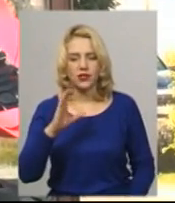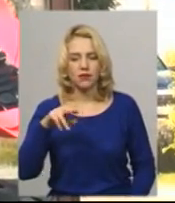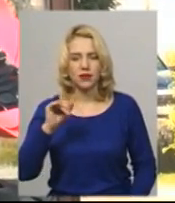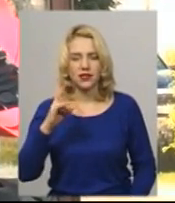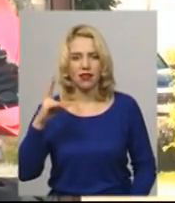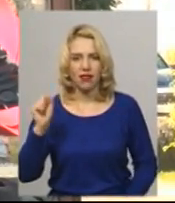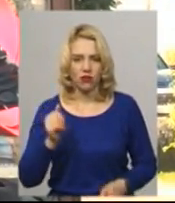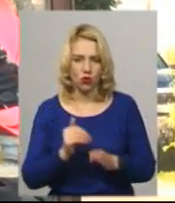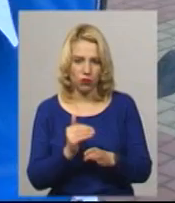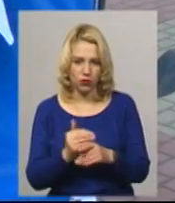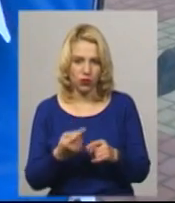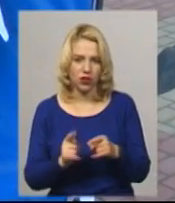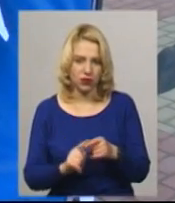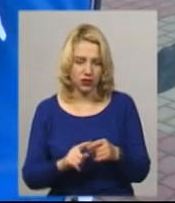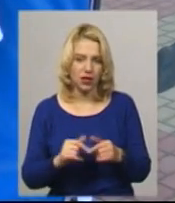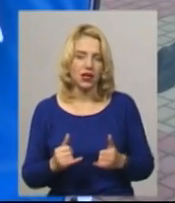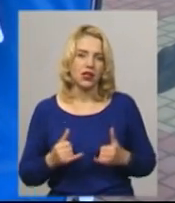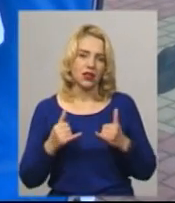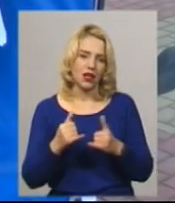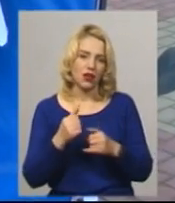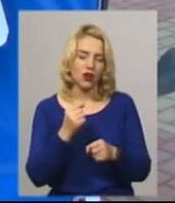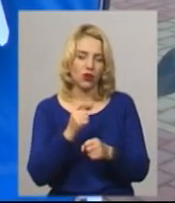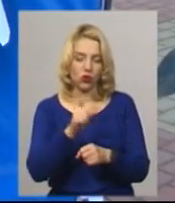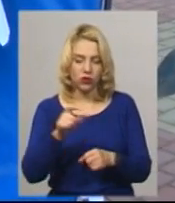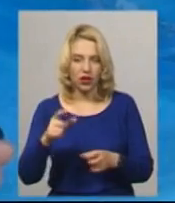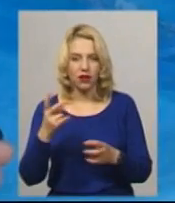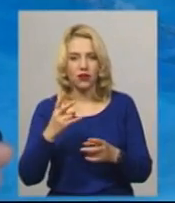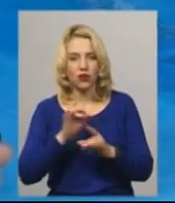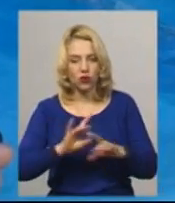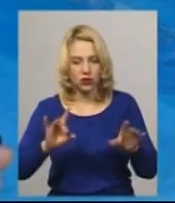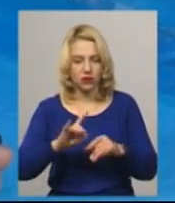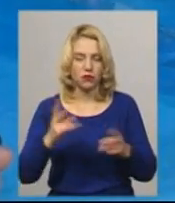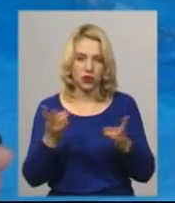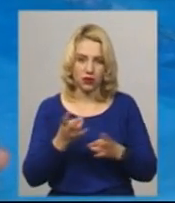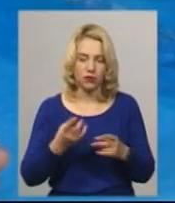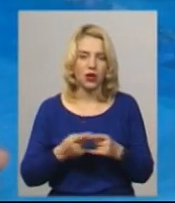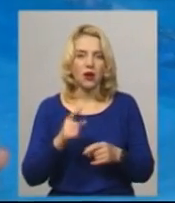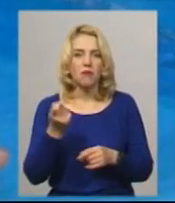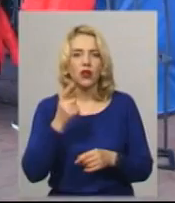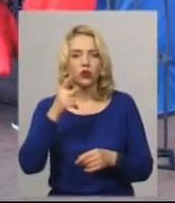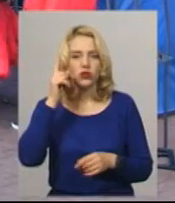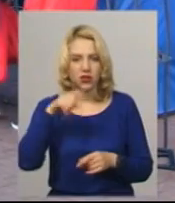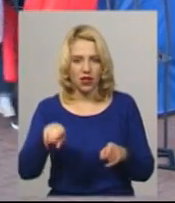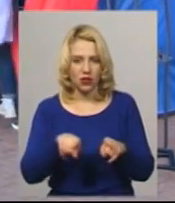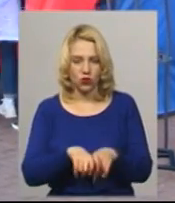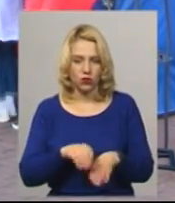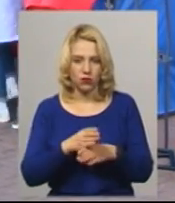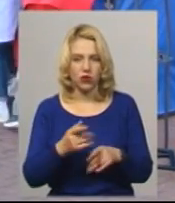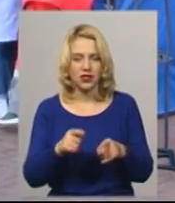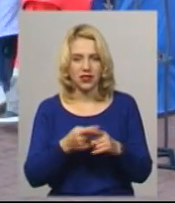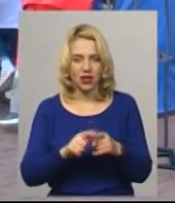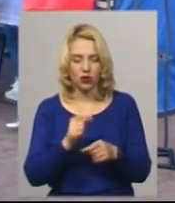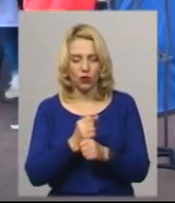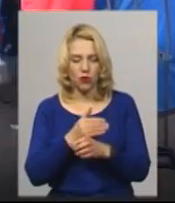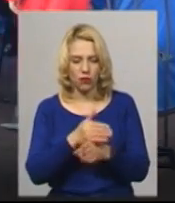каже, така просвітницька робота для громадян необхідна, бо хмельничани мало знають про існування цієї допомоги. Це є допомога людям,